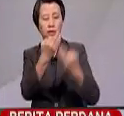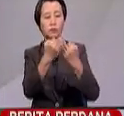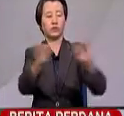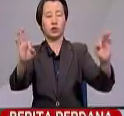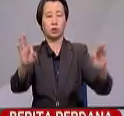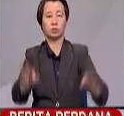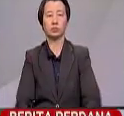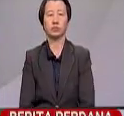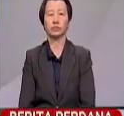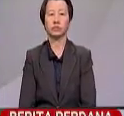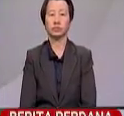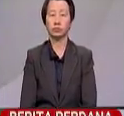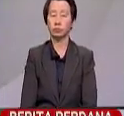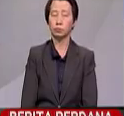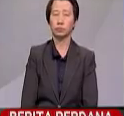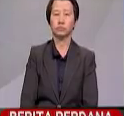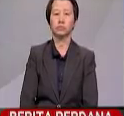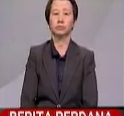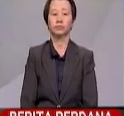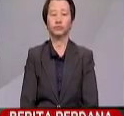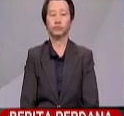itu.